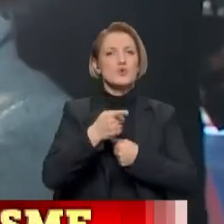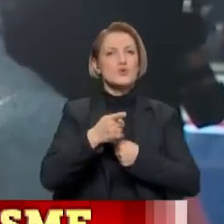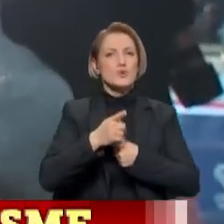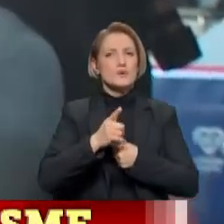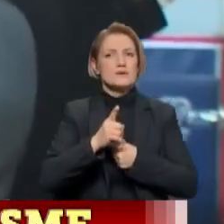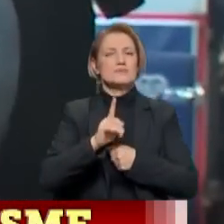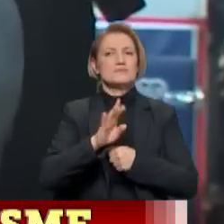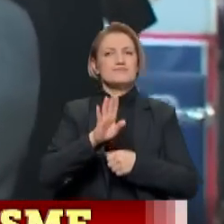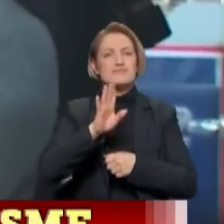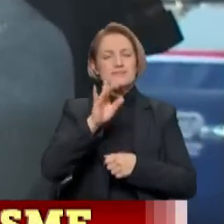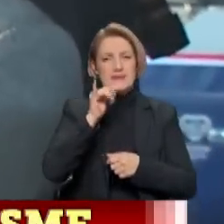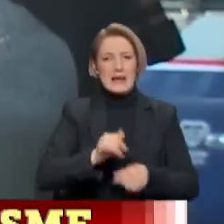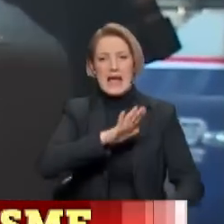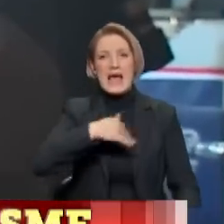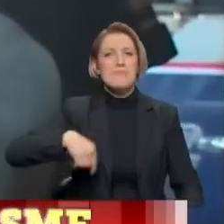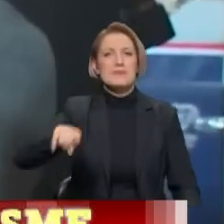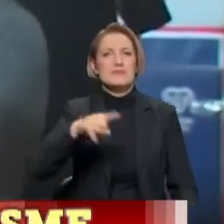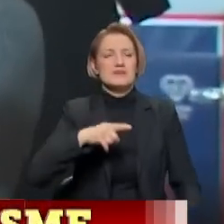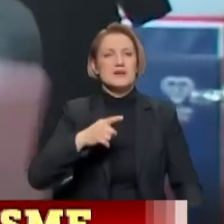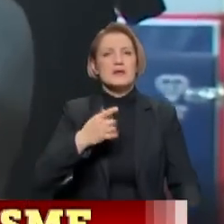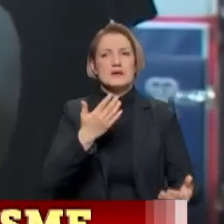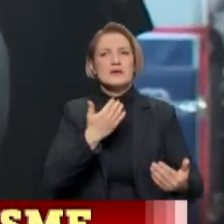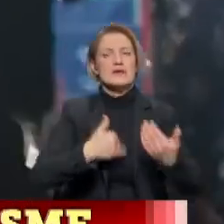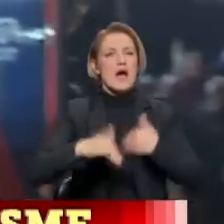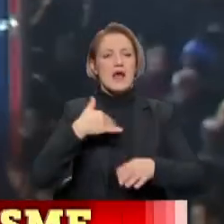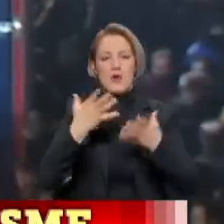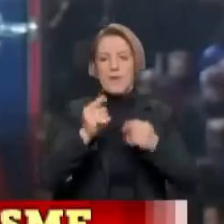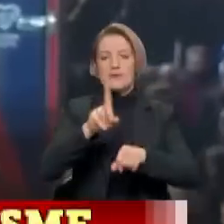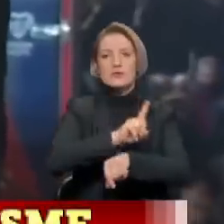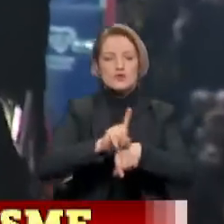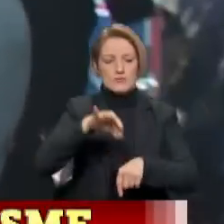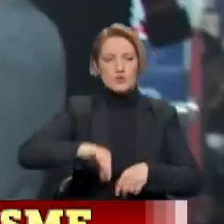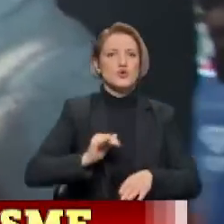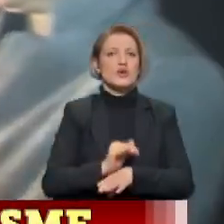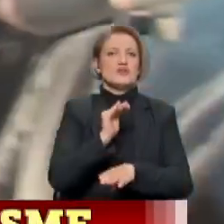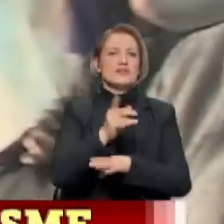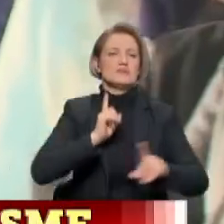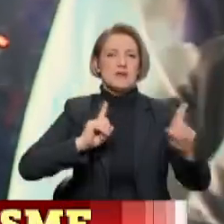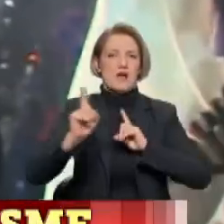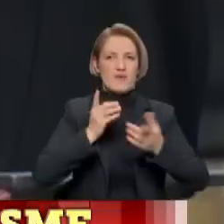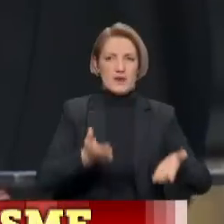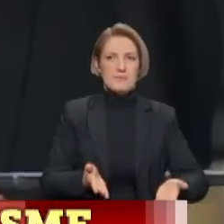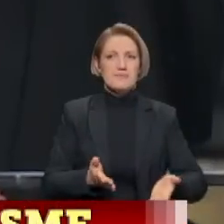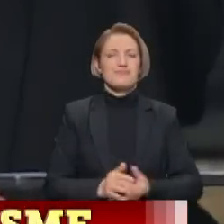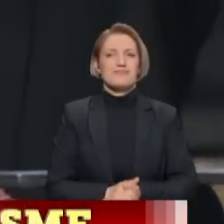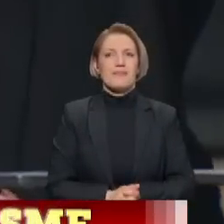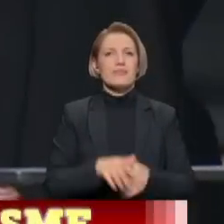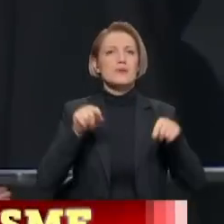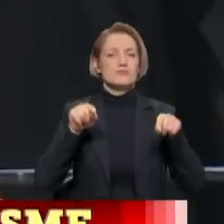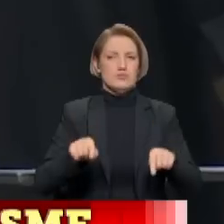zedeleyerek hepimizi yaralayan bir süreçtir bugün yaşadığımız dava.